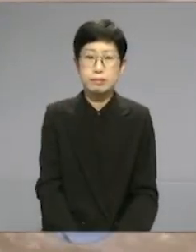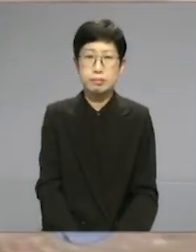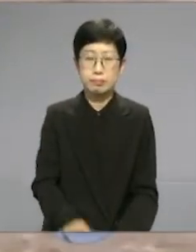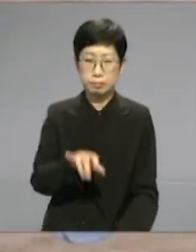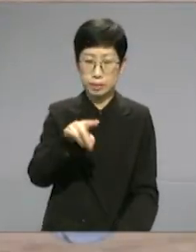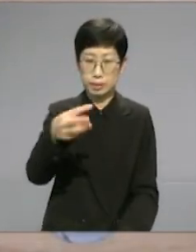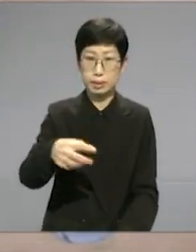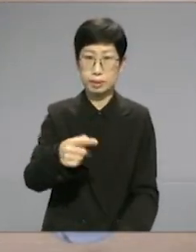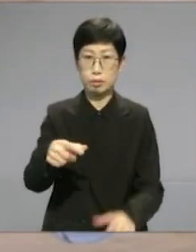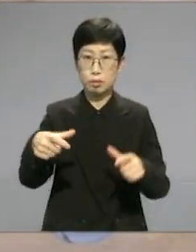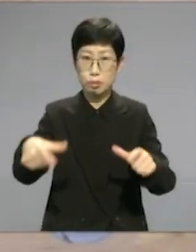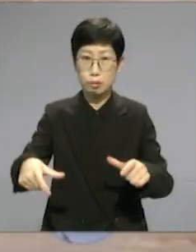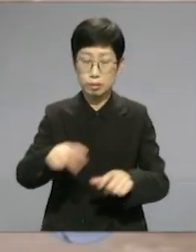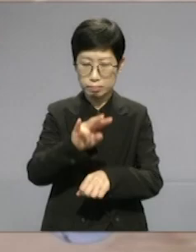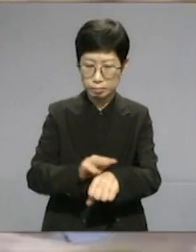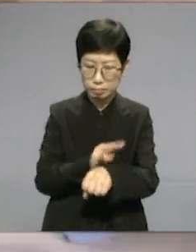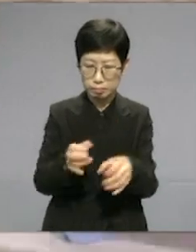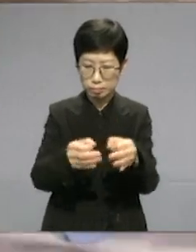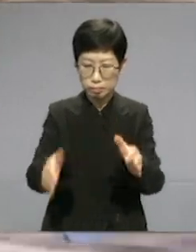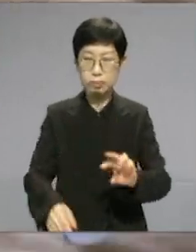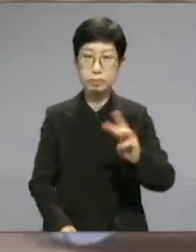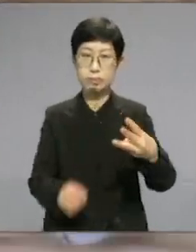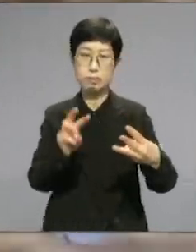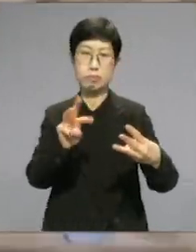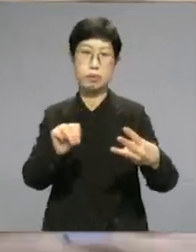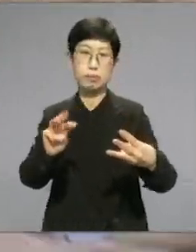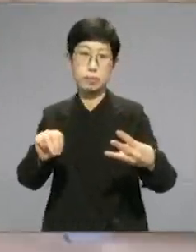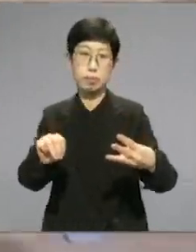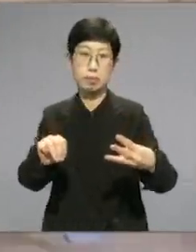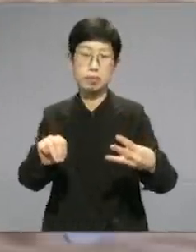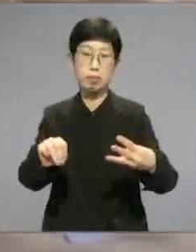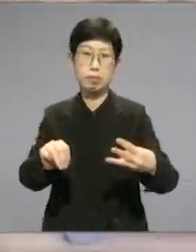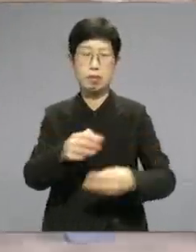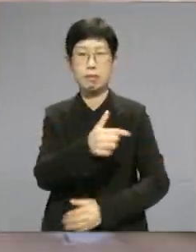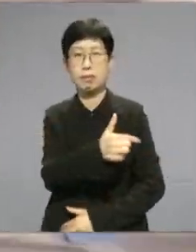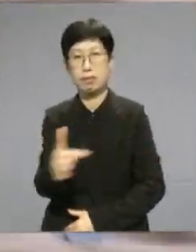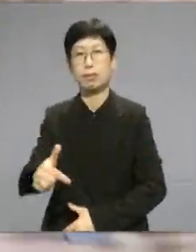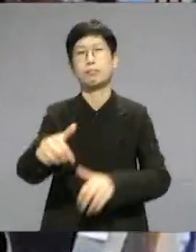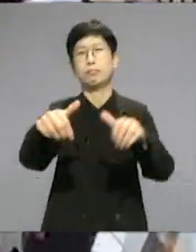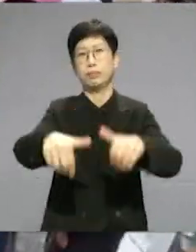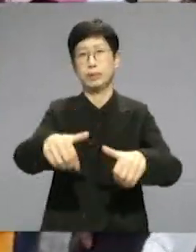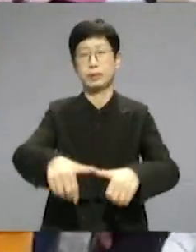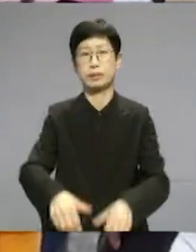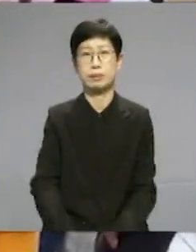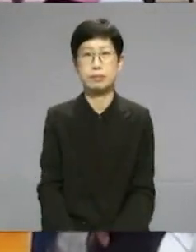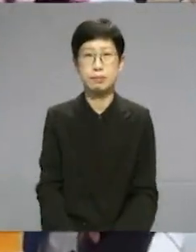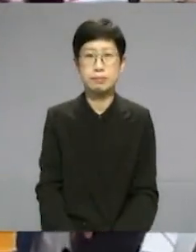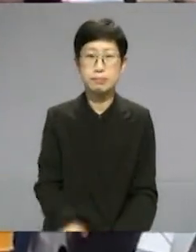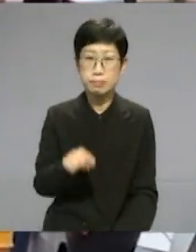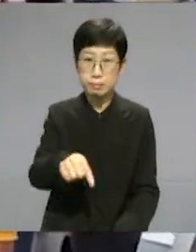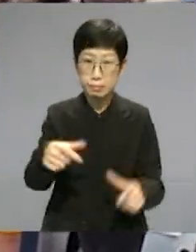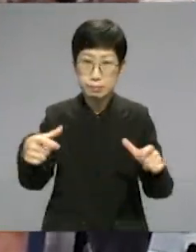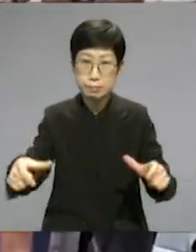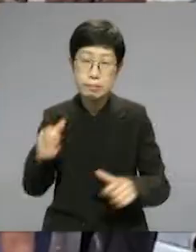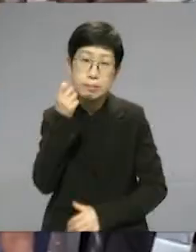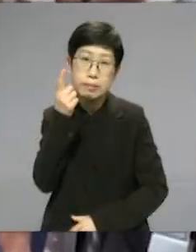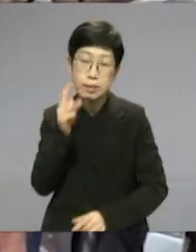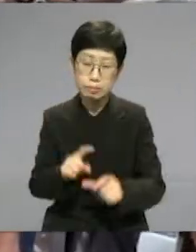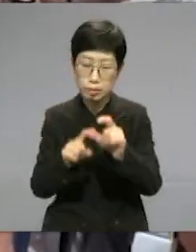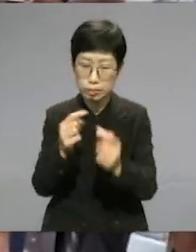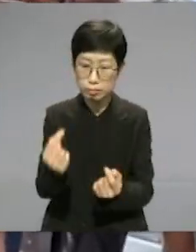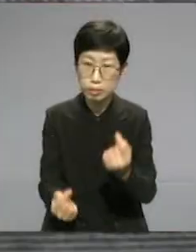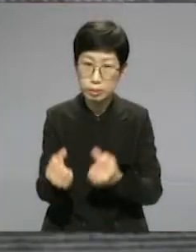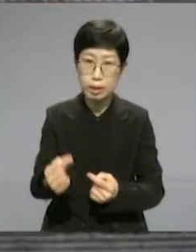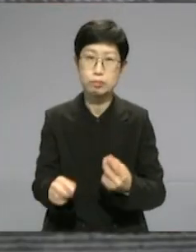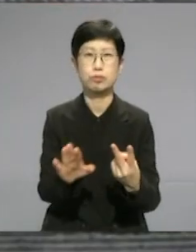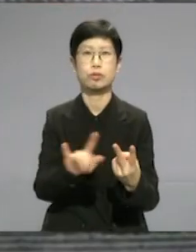페트로폴리스의 경우 24시간 동안 300mm 가까운 강수량이 기록됐는데 이 지역 한 달 평균보다 두